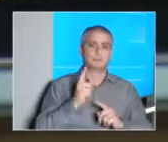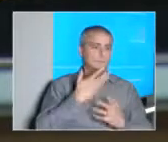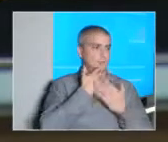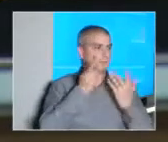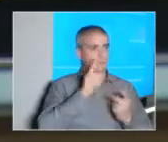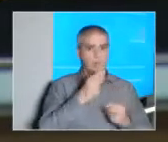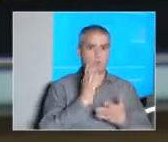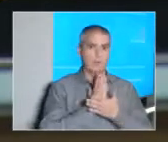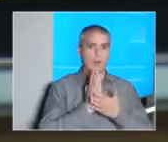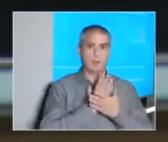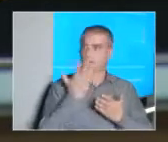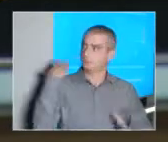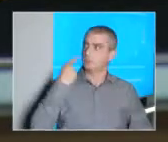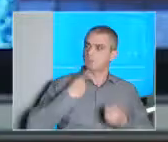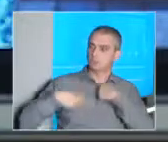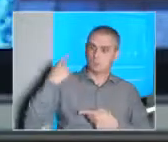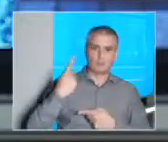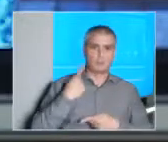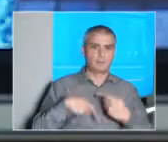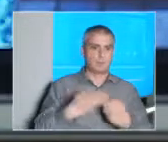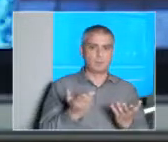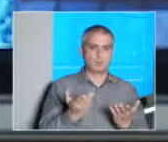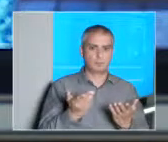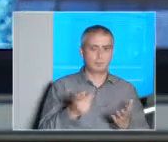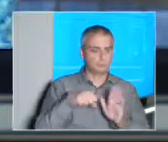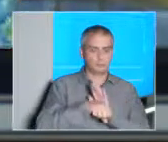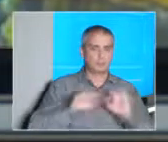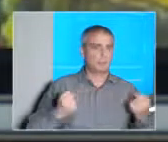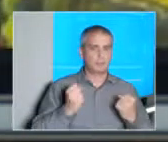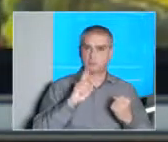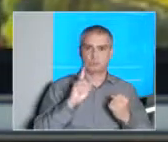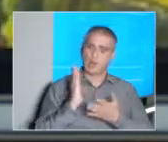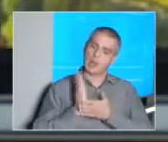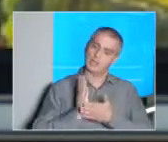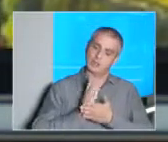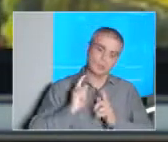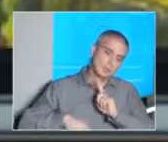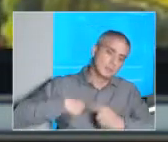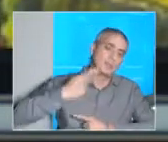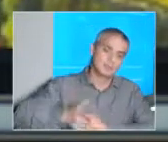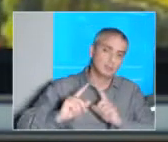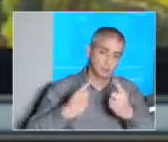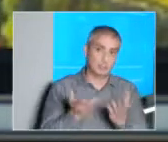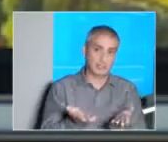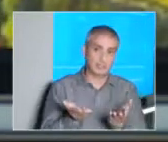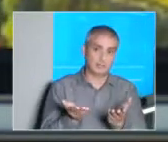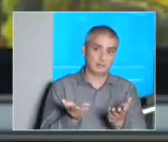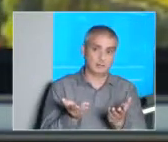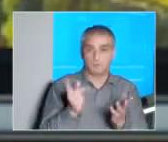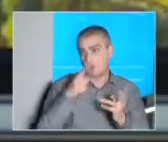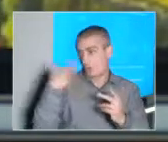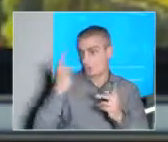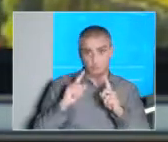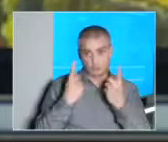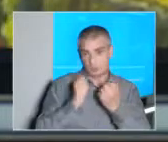ברור שיכולתם להיערך לזה שנים על שנים, ובמקום זה אתם משקיעים את המאמץ, לא בלהיערך ליום שבו הדבר הזה יקרה, ויכול